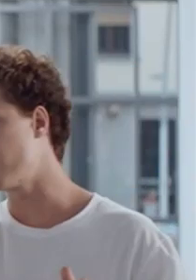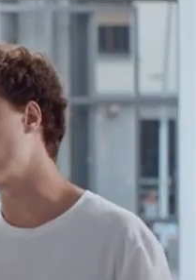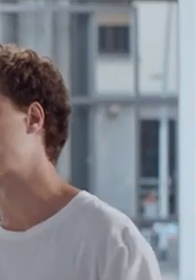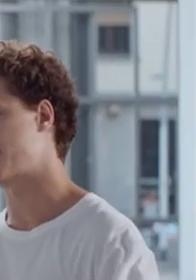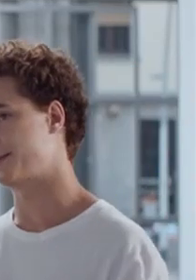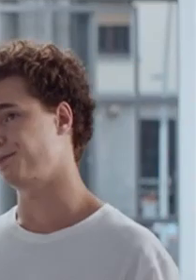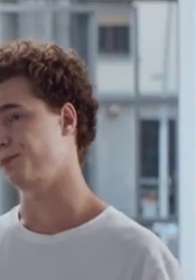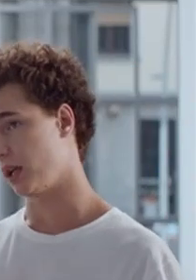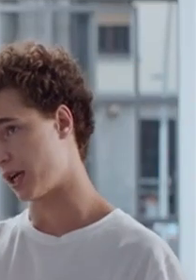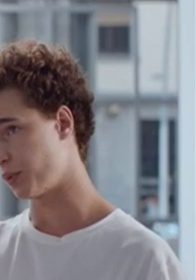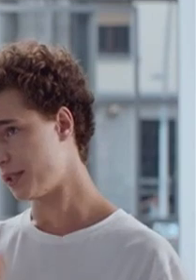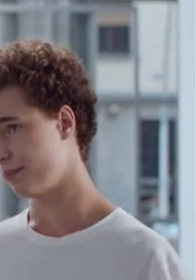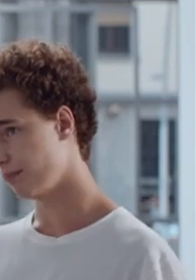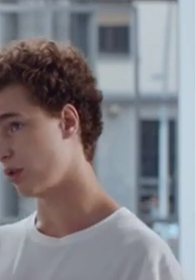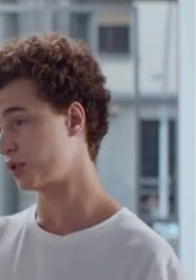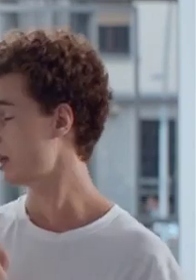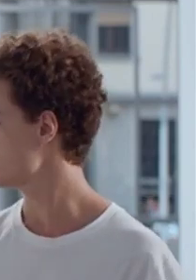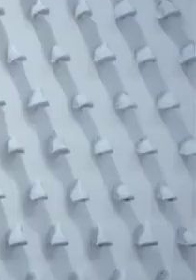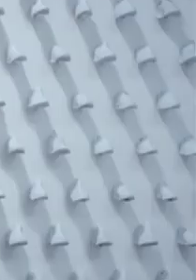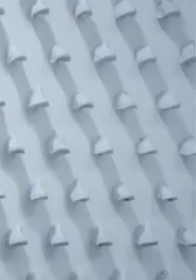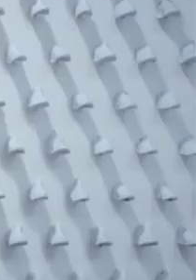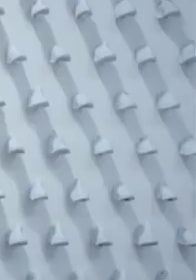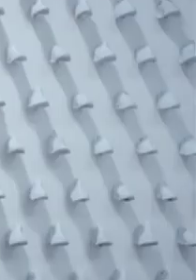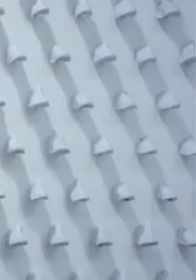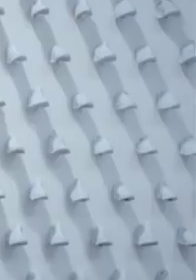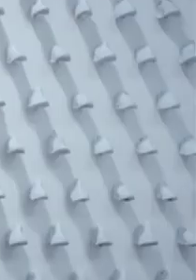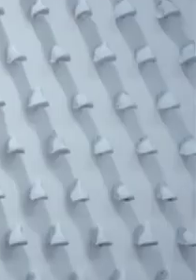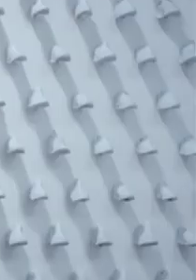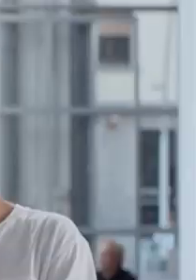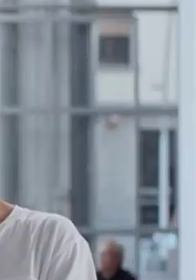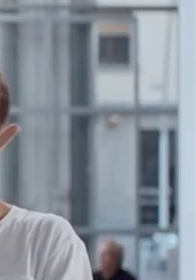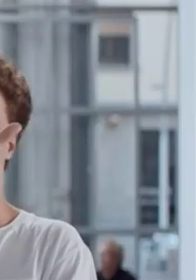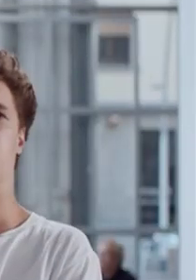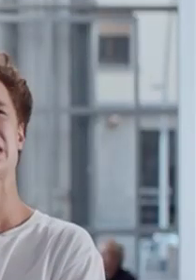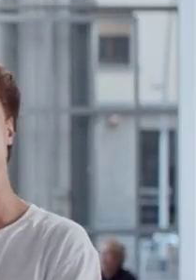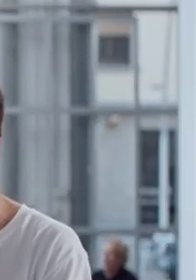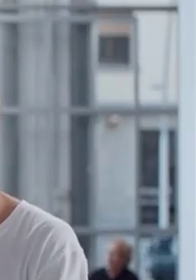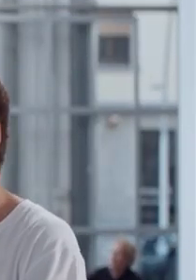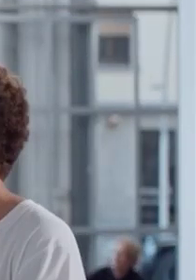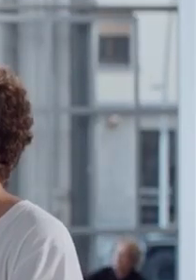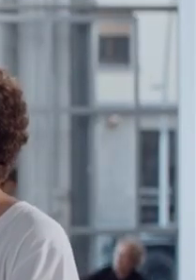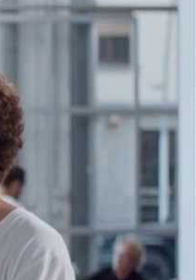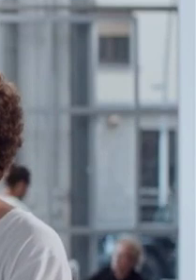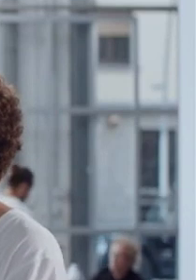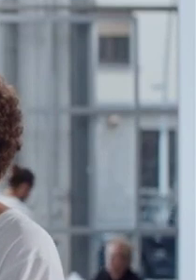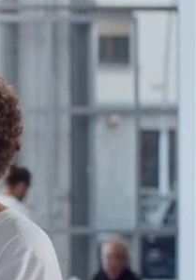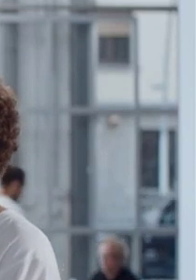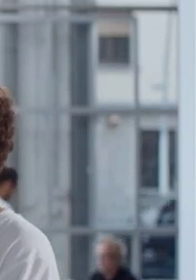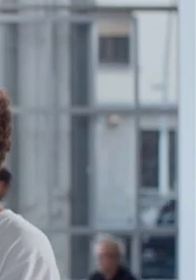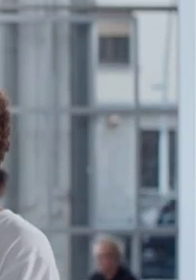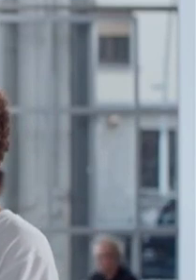Mogu vam ponuditi bijele, svjetlo bijele, sportske bijele, tamno bijele, tehno bijele, prirodno bijele. Imate li neke sa